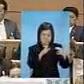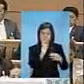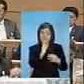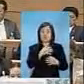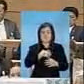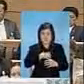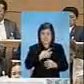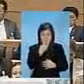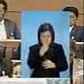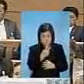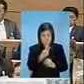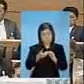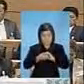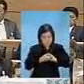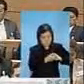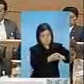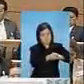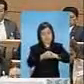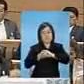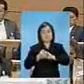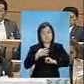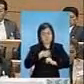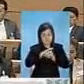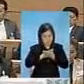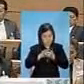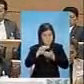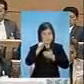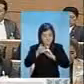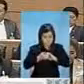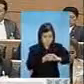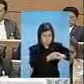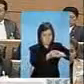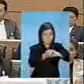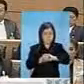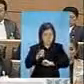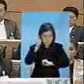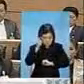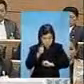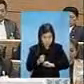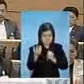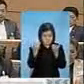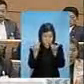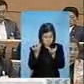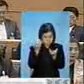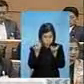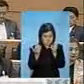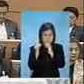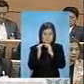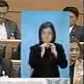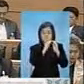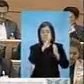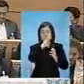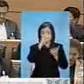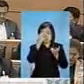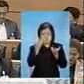เห็นสันติภาพเมื่อเราต้องการสันติภาพเราต้องให้มีความยุติธรรมอย่างเสมอภาคถ้าไร้ซึ่งความ